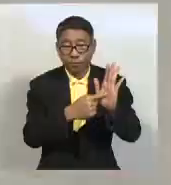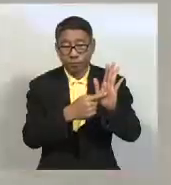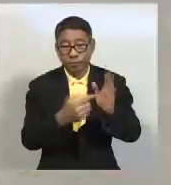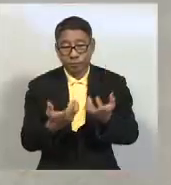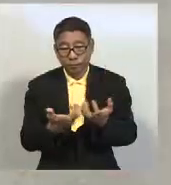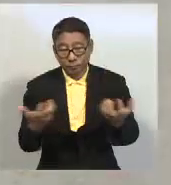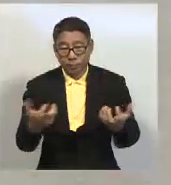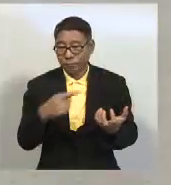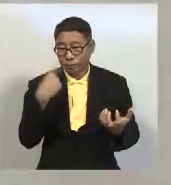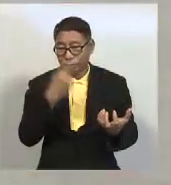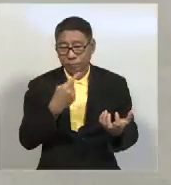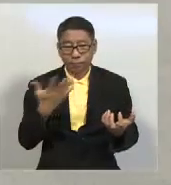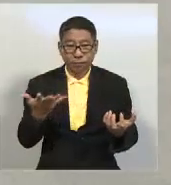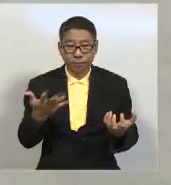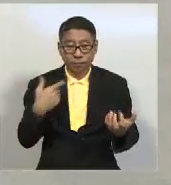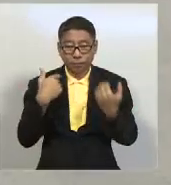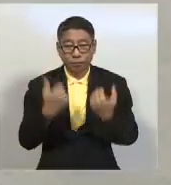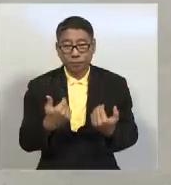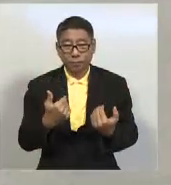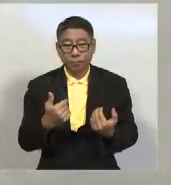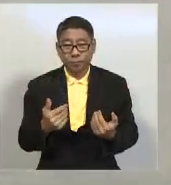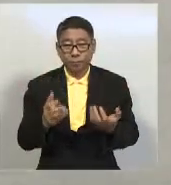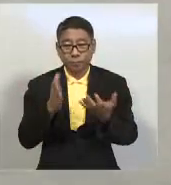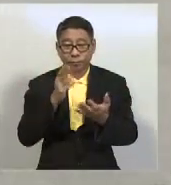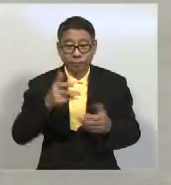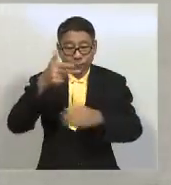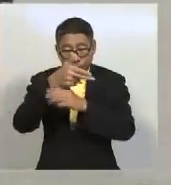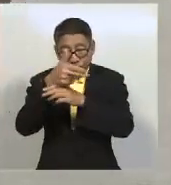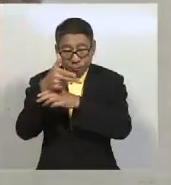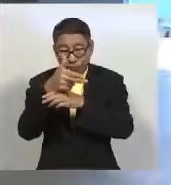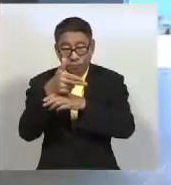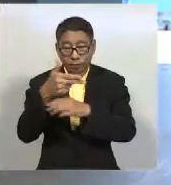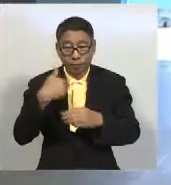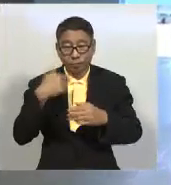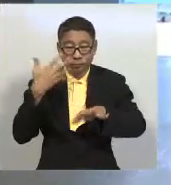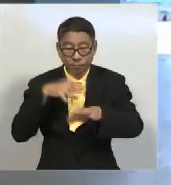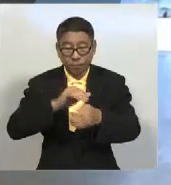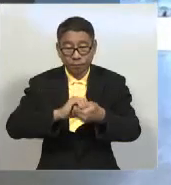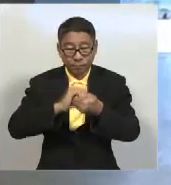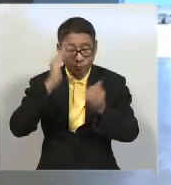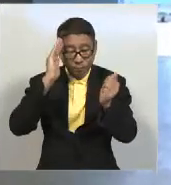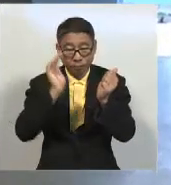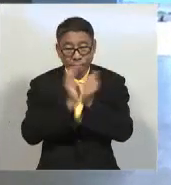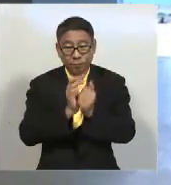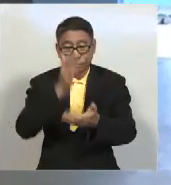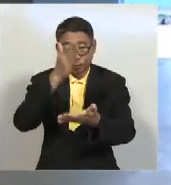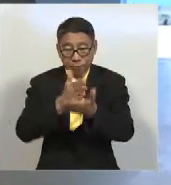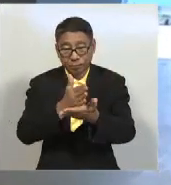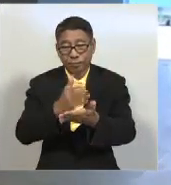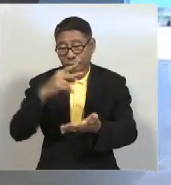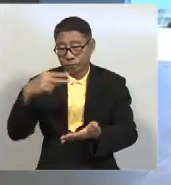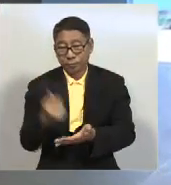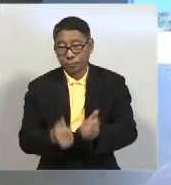ะแยกไม่ออกว่าใครเป็นใครทางที่ดีที่สุดคือการมีกล้องวงจรปิดและคอยประสานเจ้าหน้าที่ตำรวจให้มาระงับเหตุให้เร็ว